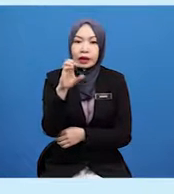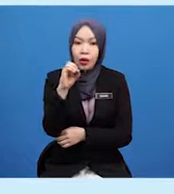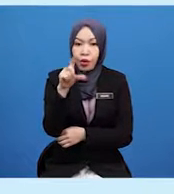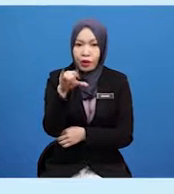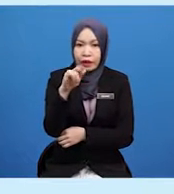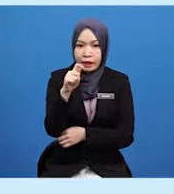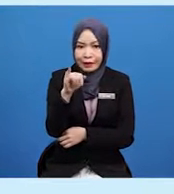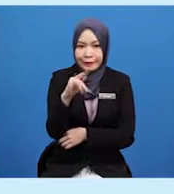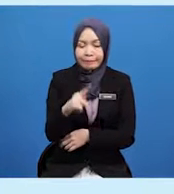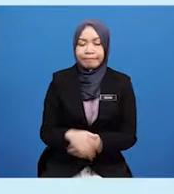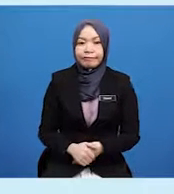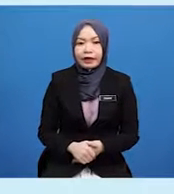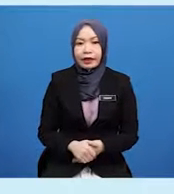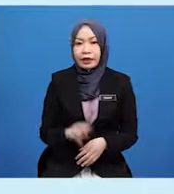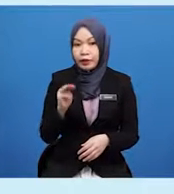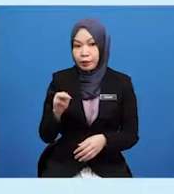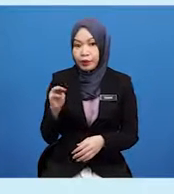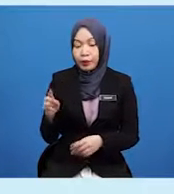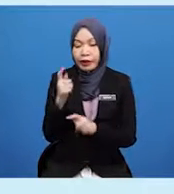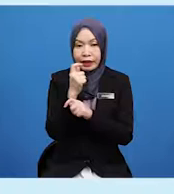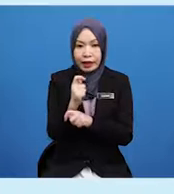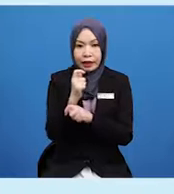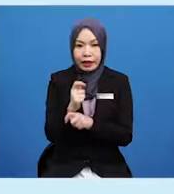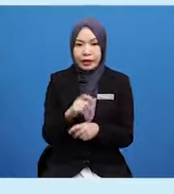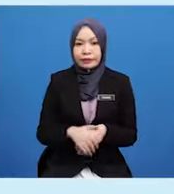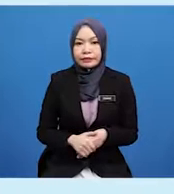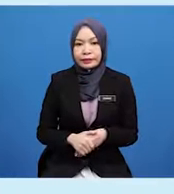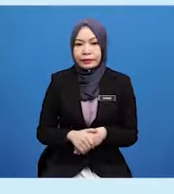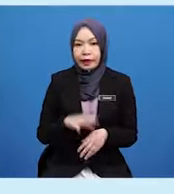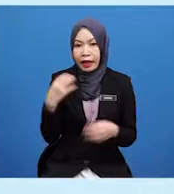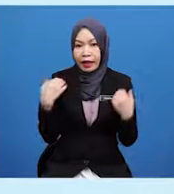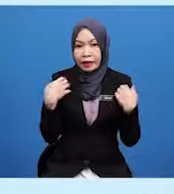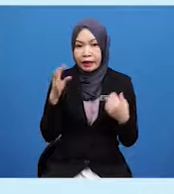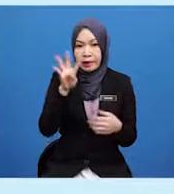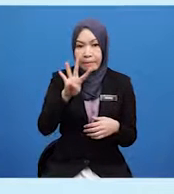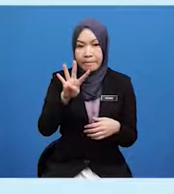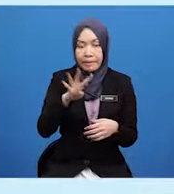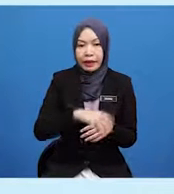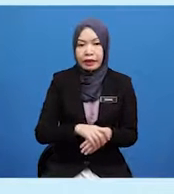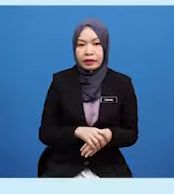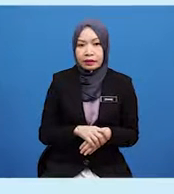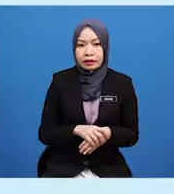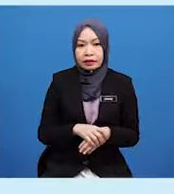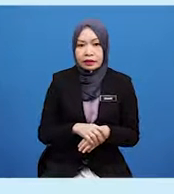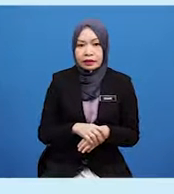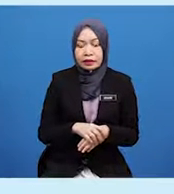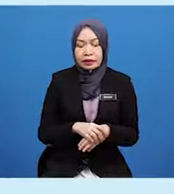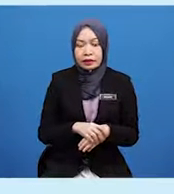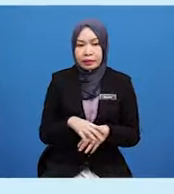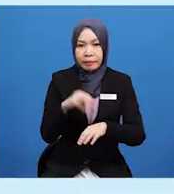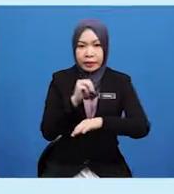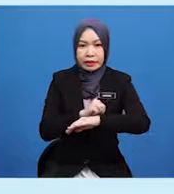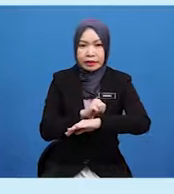syabas Hai Setelah mempelajari kehidupan manusia pada zaman prasejarah setelah